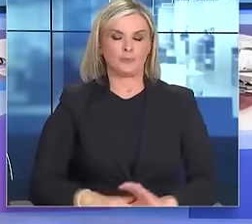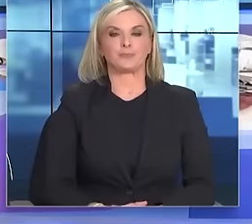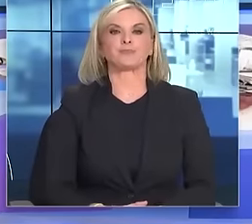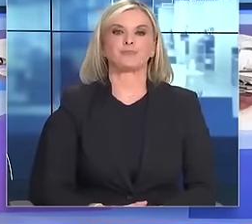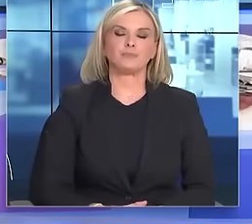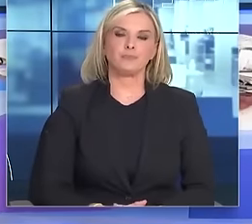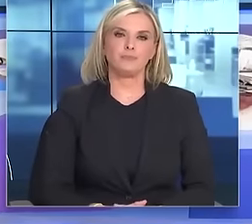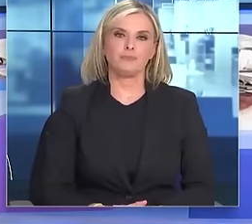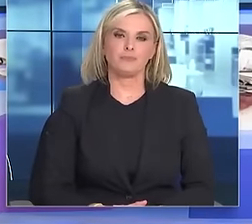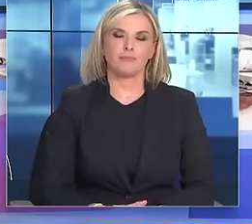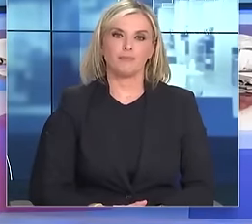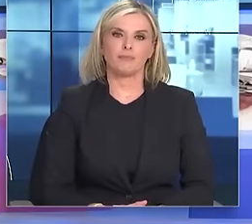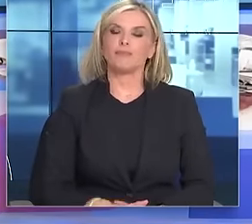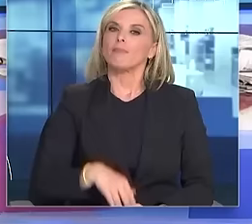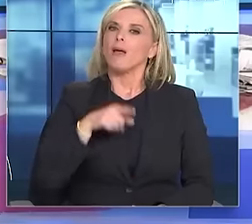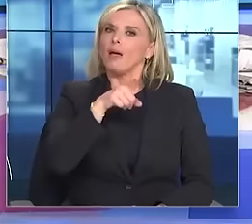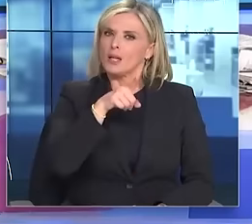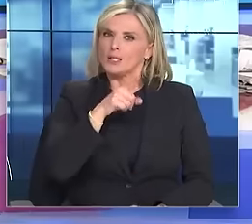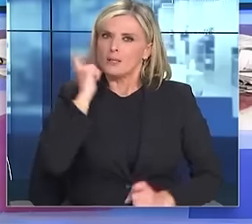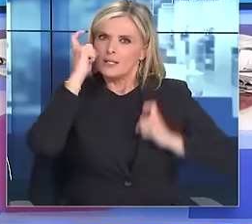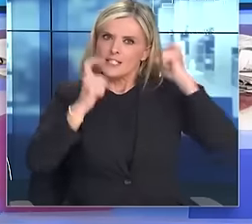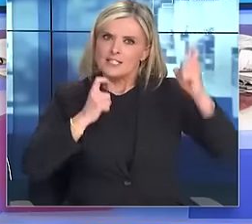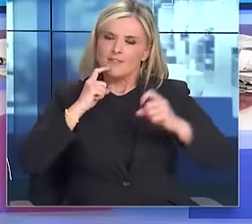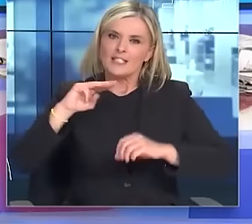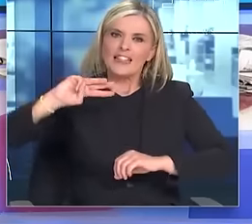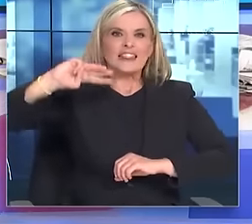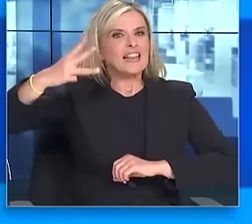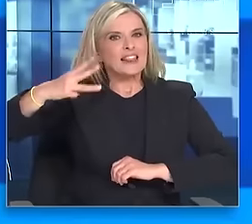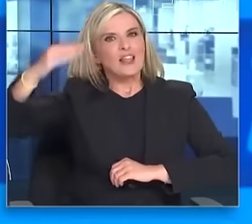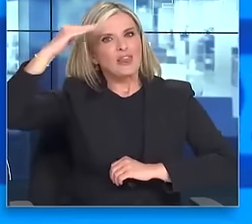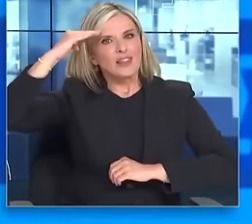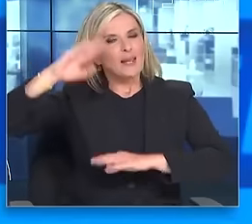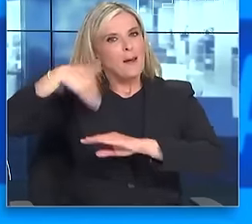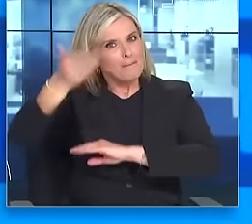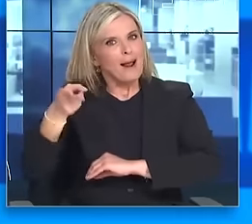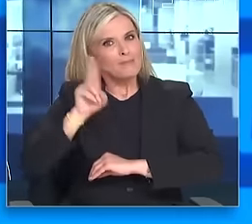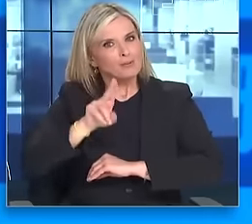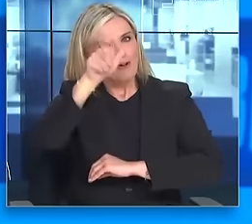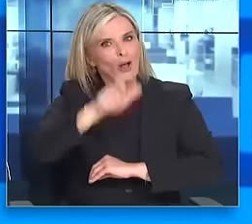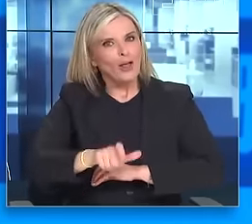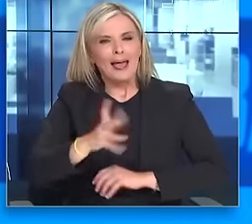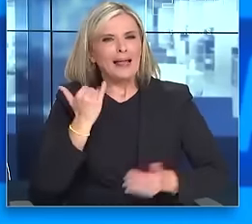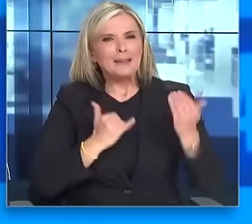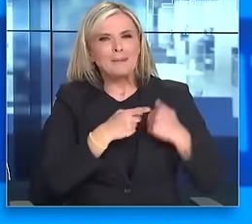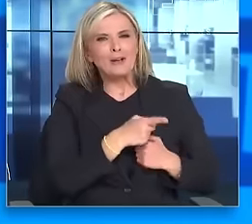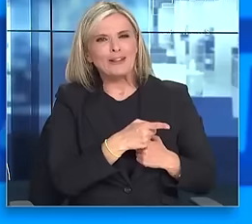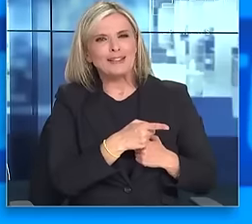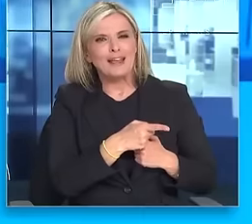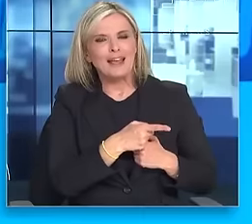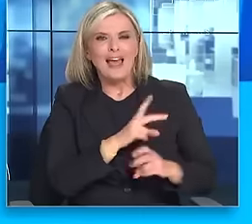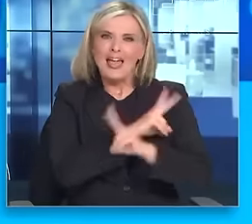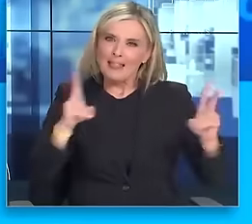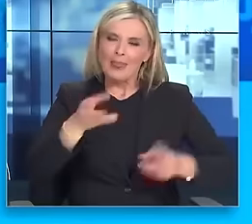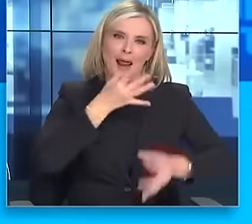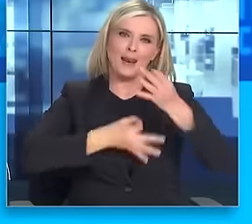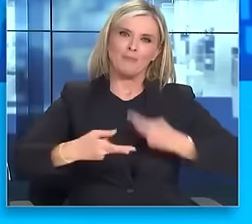θα επιδιώξετε και τρίτη θητεία. Και τι με ρωτάτε στην άλλη. Και αν θα... Γιατί μήπως λάβω μια πιο σαφή απάντηση, γιατί ποτέ δεν έχω κάτι